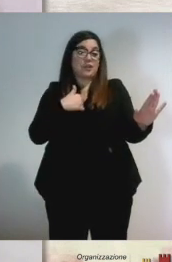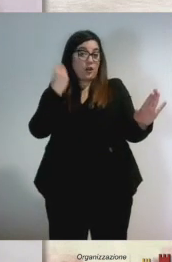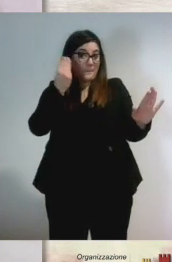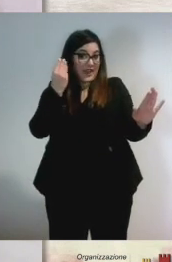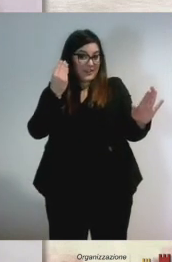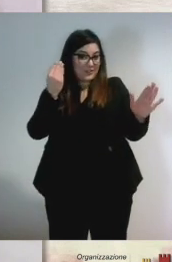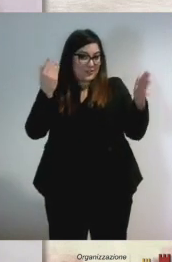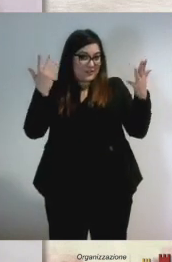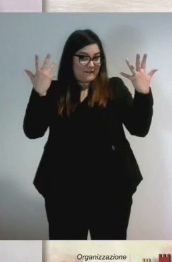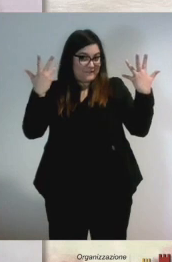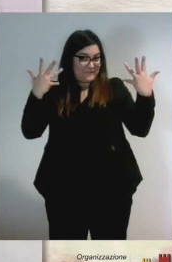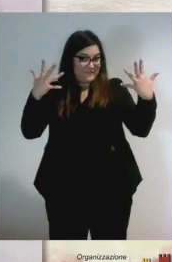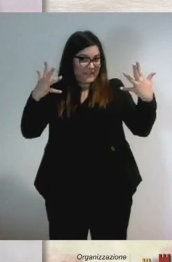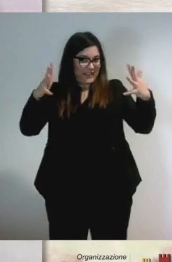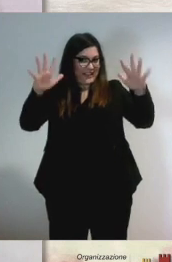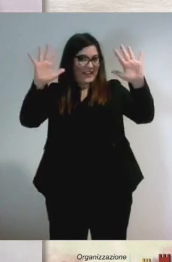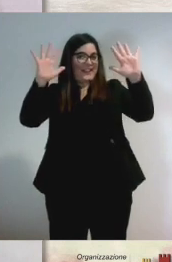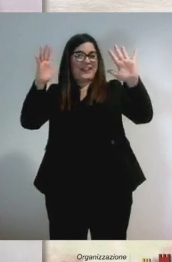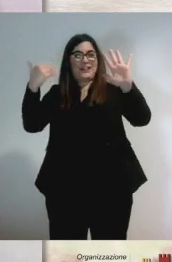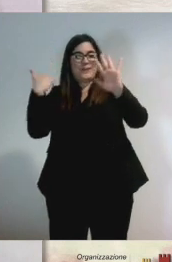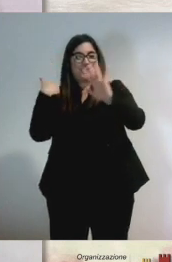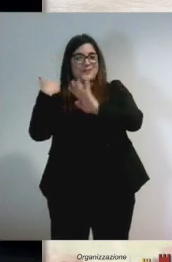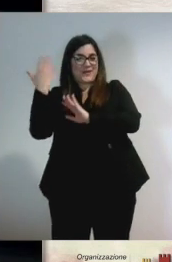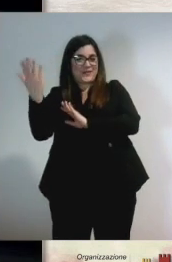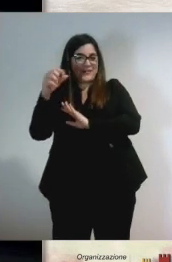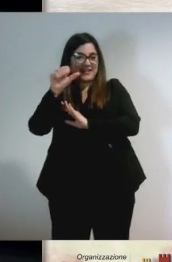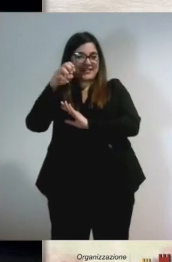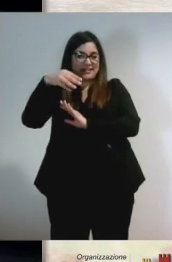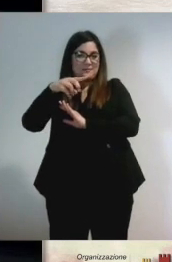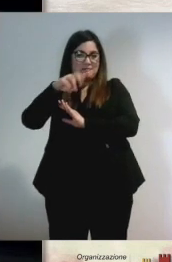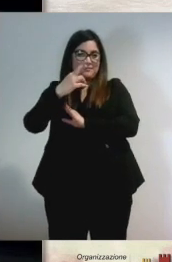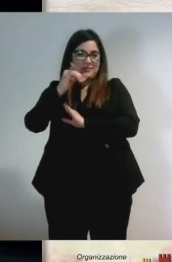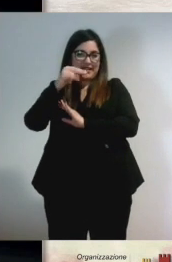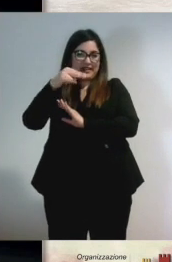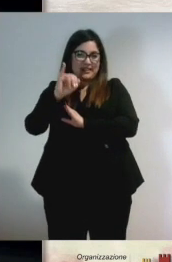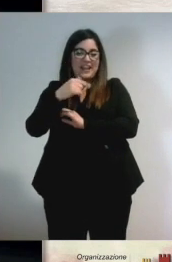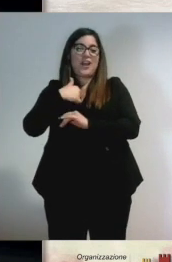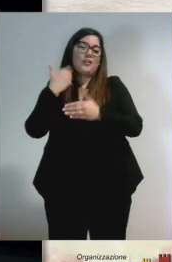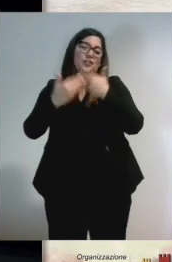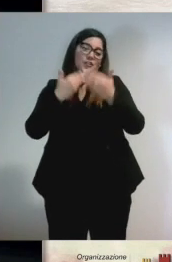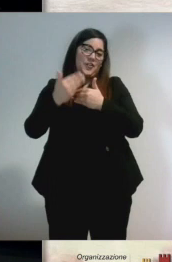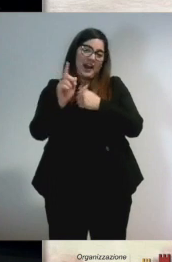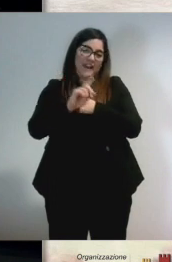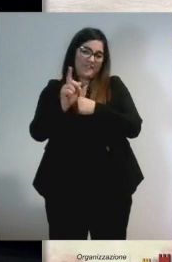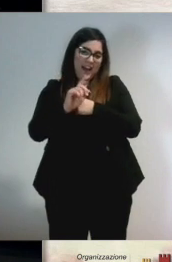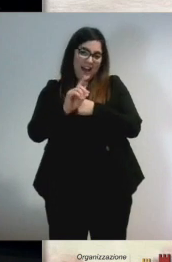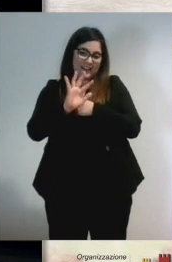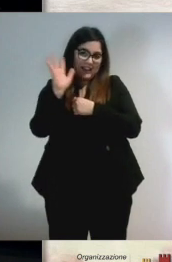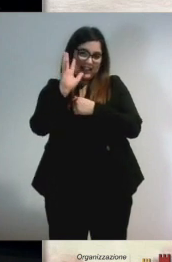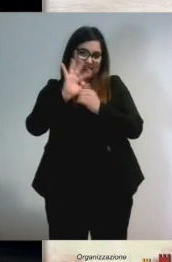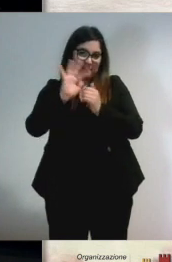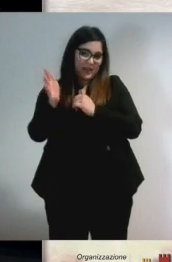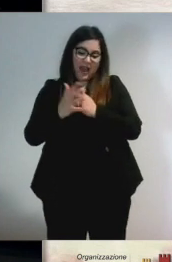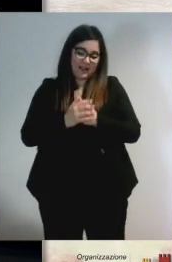alla sollecitazione che mi ha fatto Semprini e non andrò avanti con le semplici sono tanti problemi